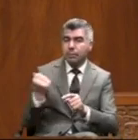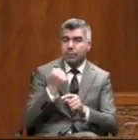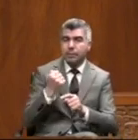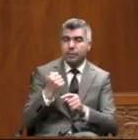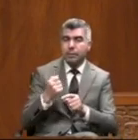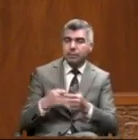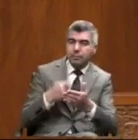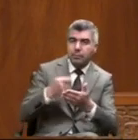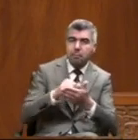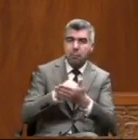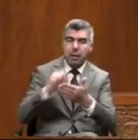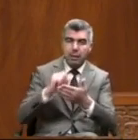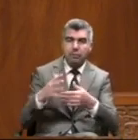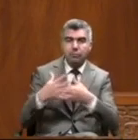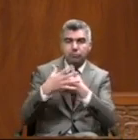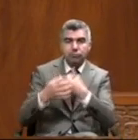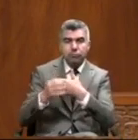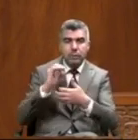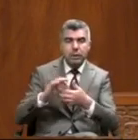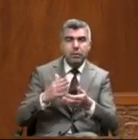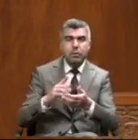بلغت نسبه تحصيلها